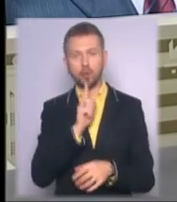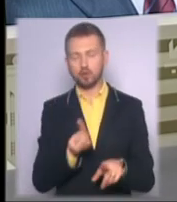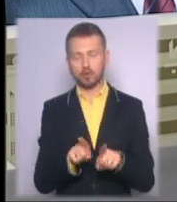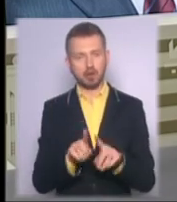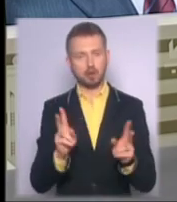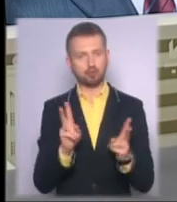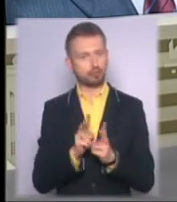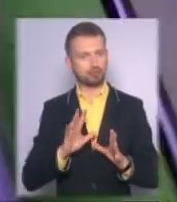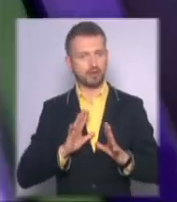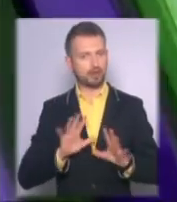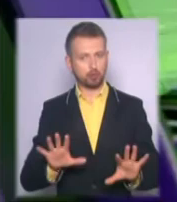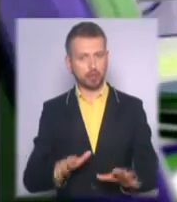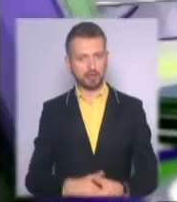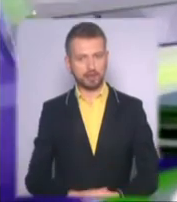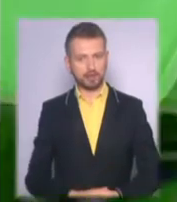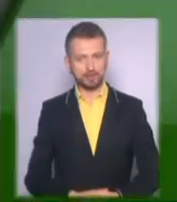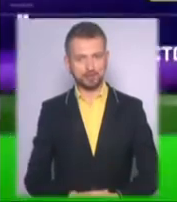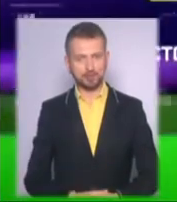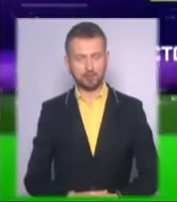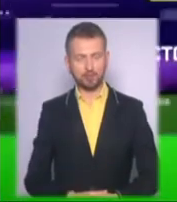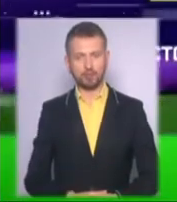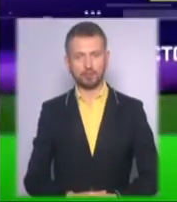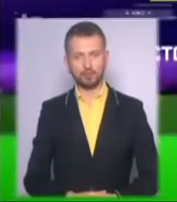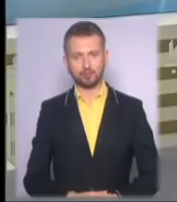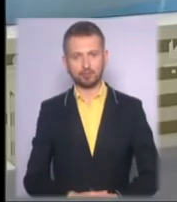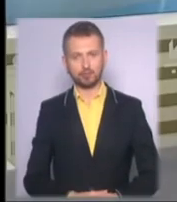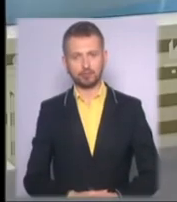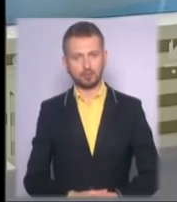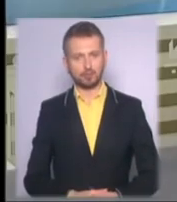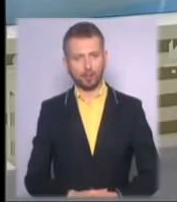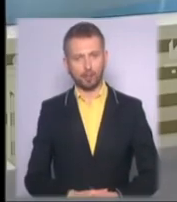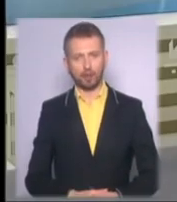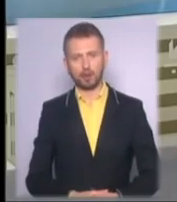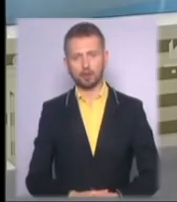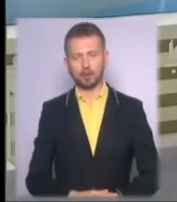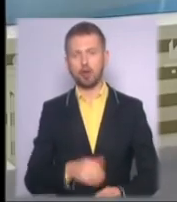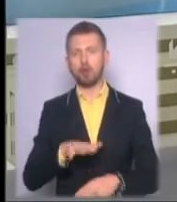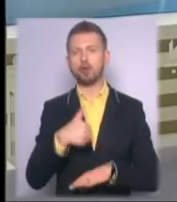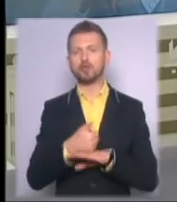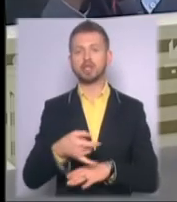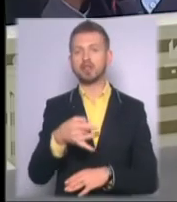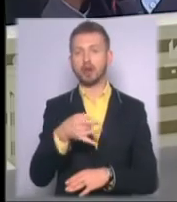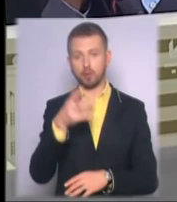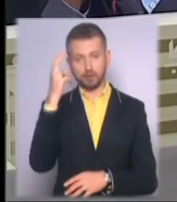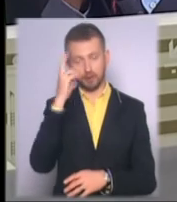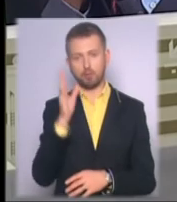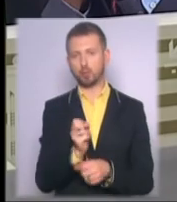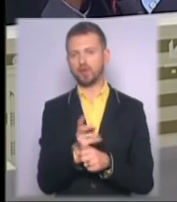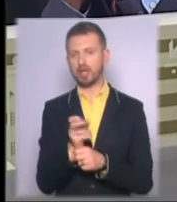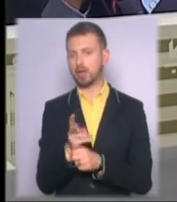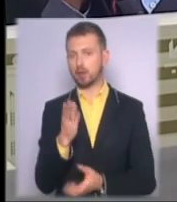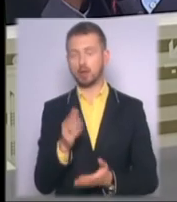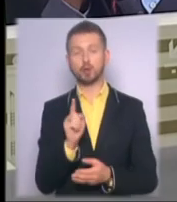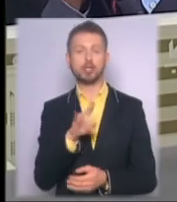відбулася. Очільників районів Києва звільнятимуть, якщо вони